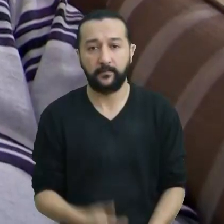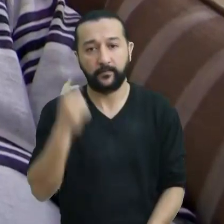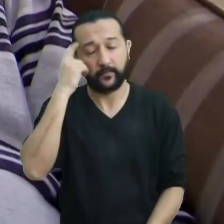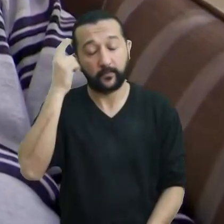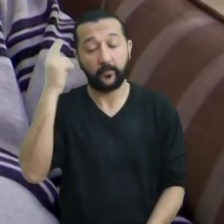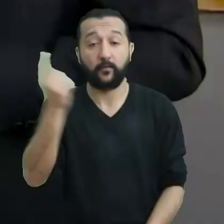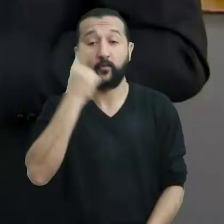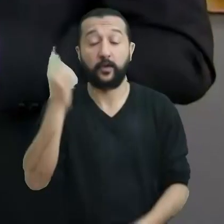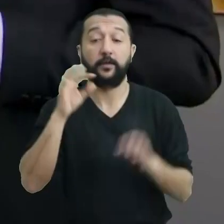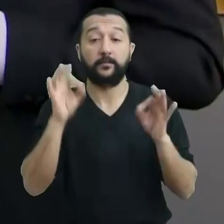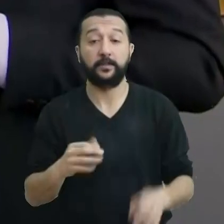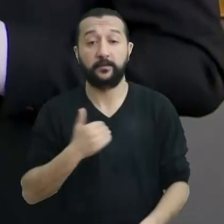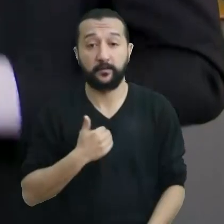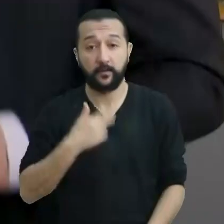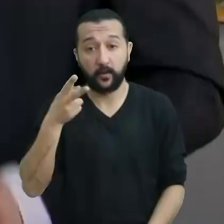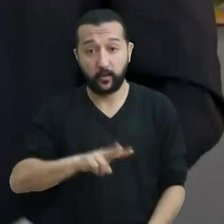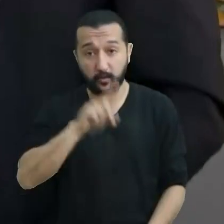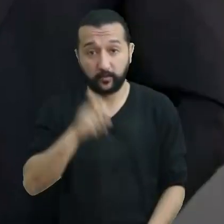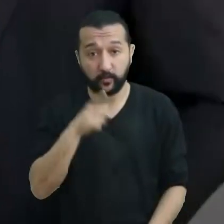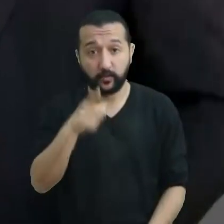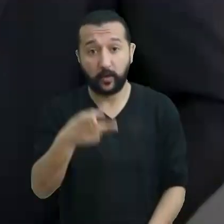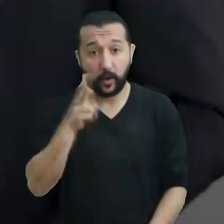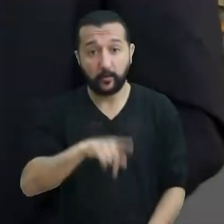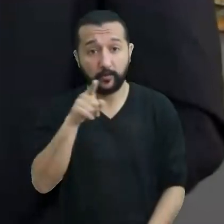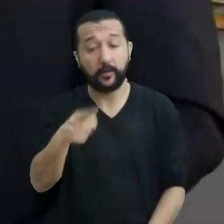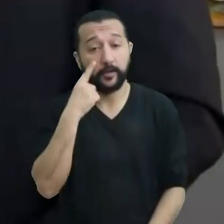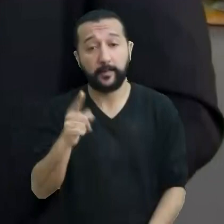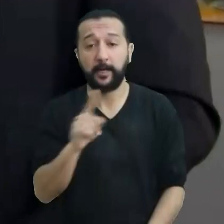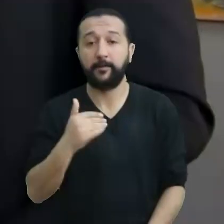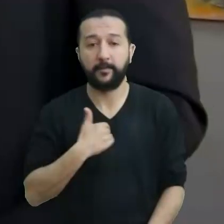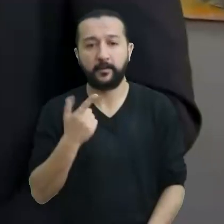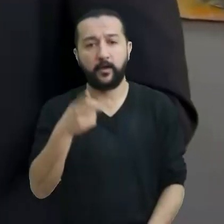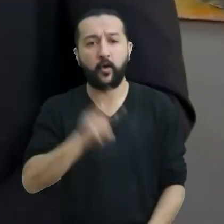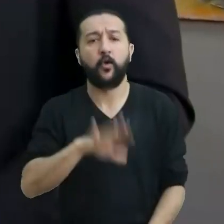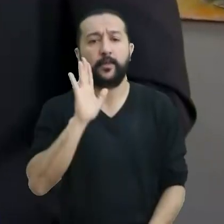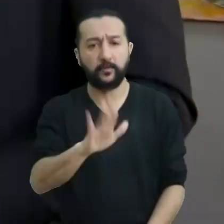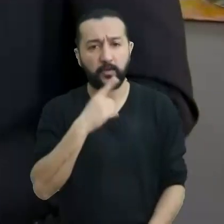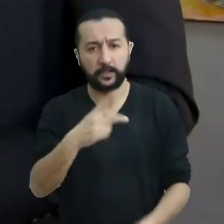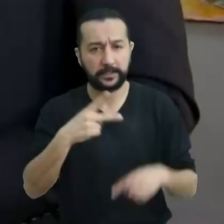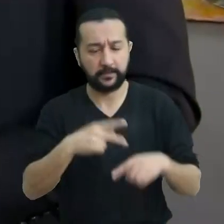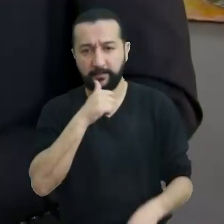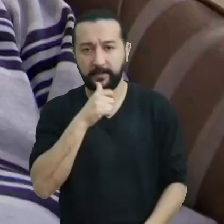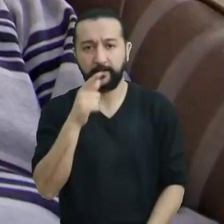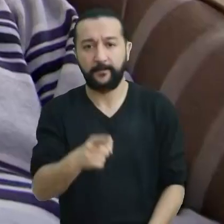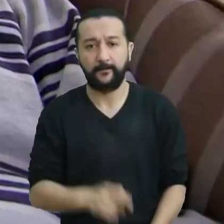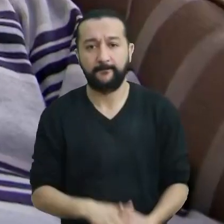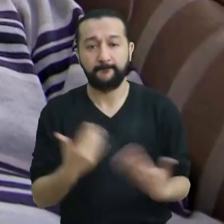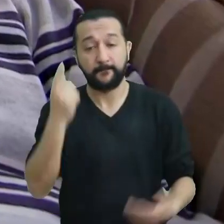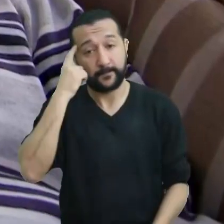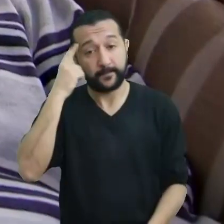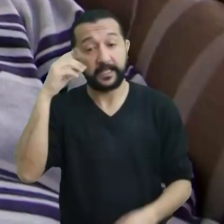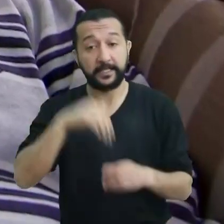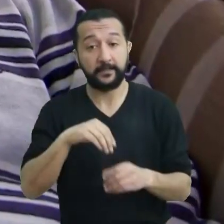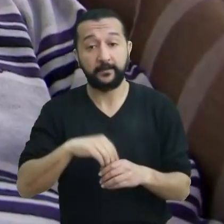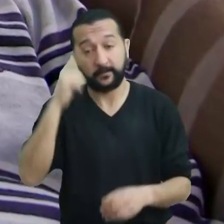Kafam ulan ya. Öldü mü? Öldü mü bakamam ben? Ya ölmedi ya Zarp Bey.